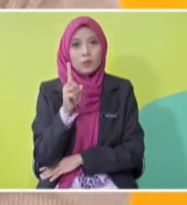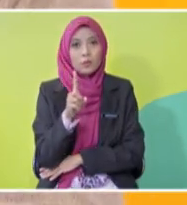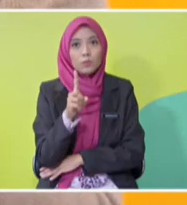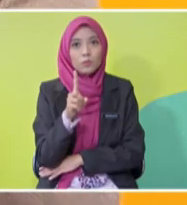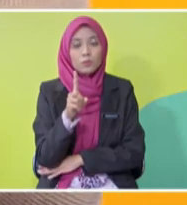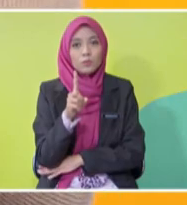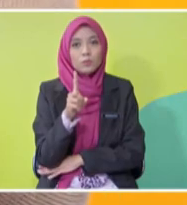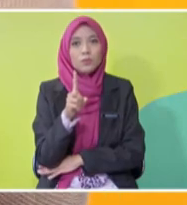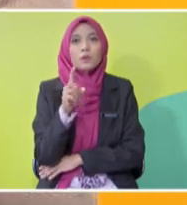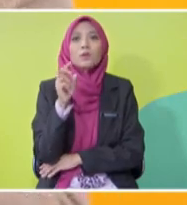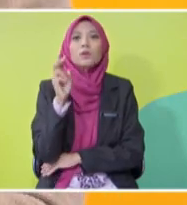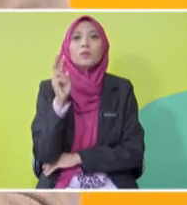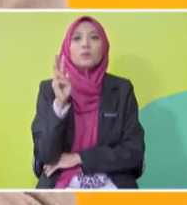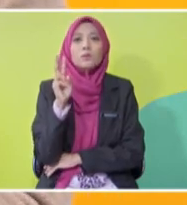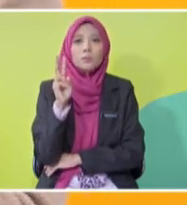dua